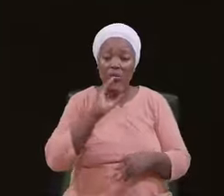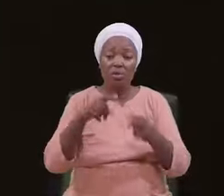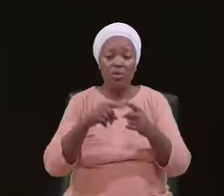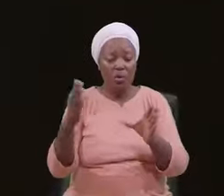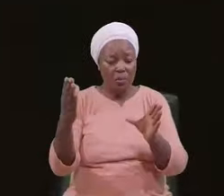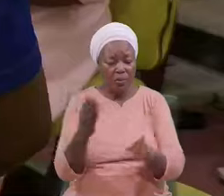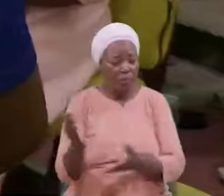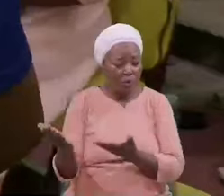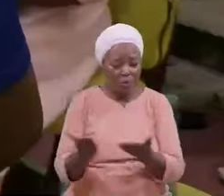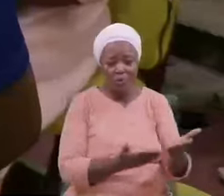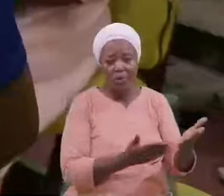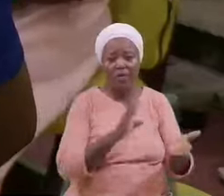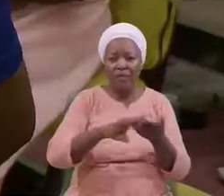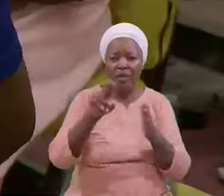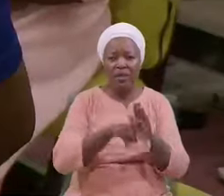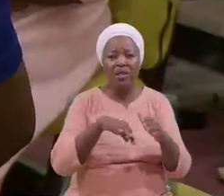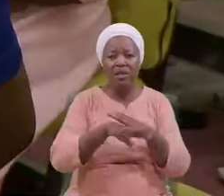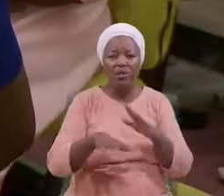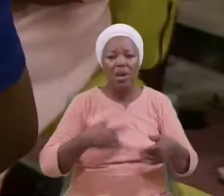de Jésus.